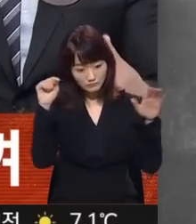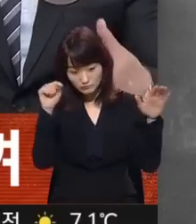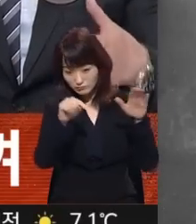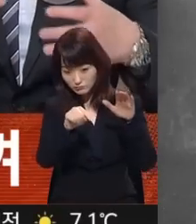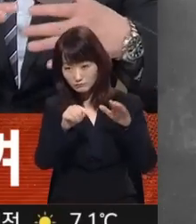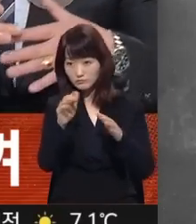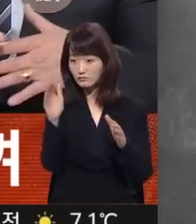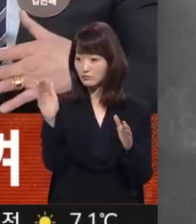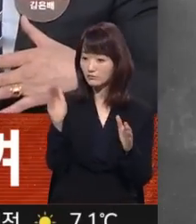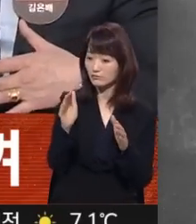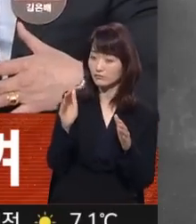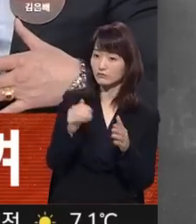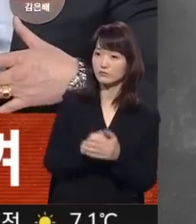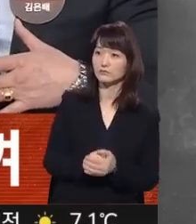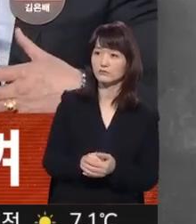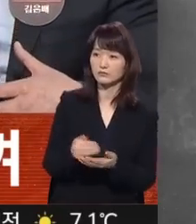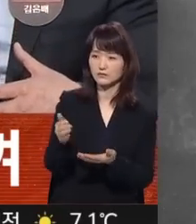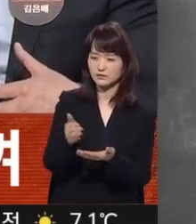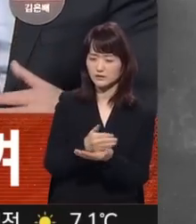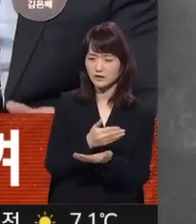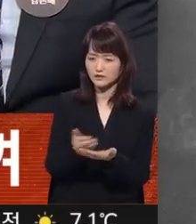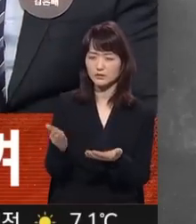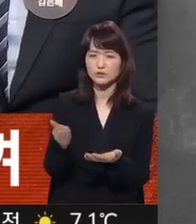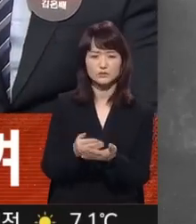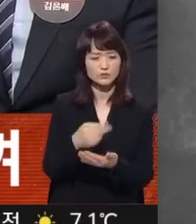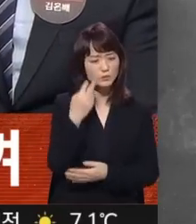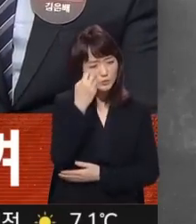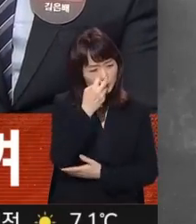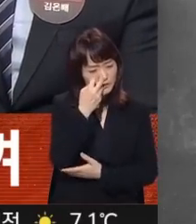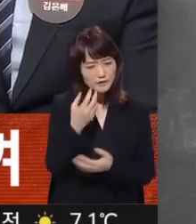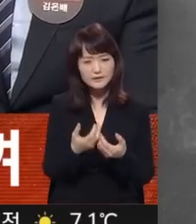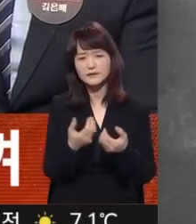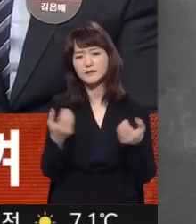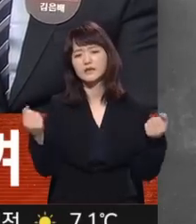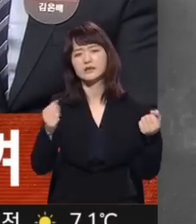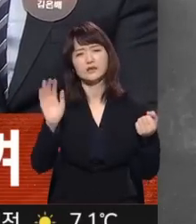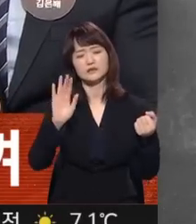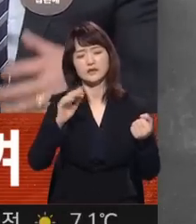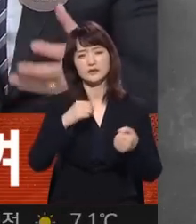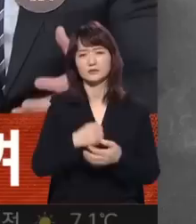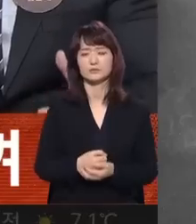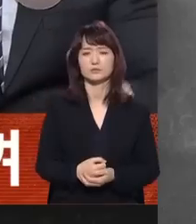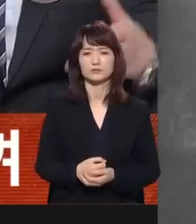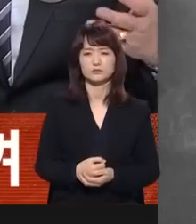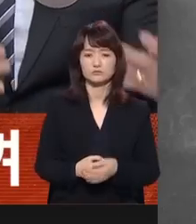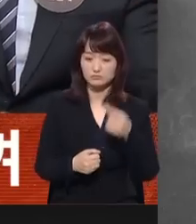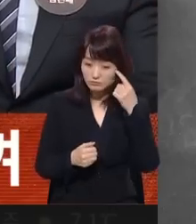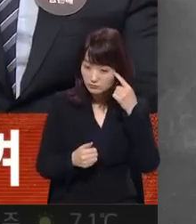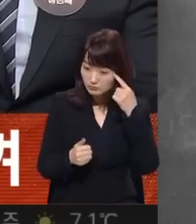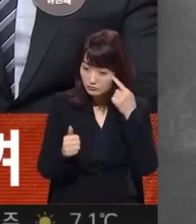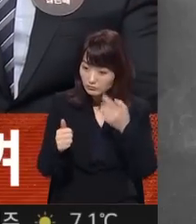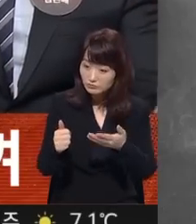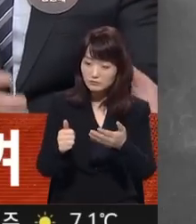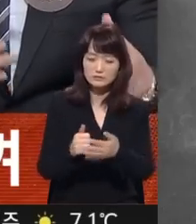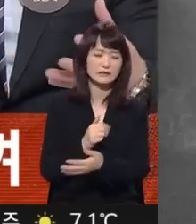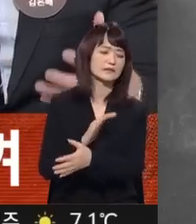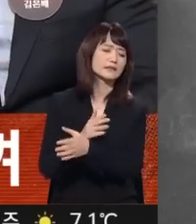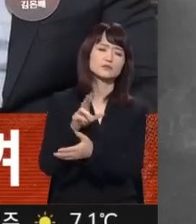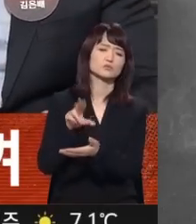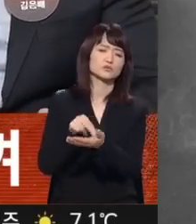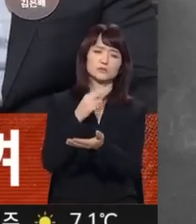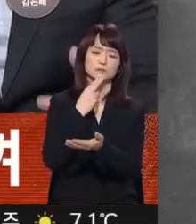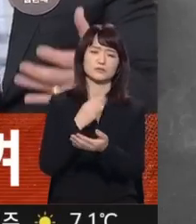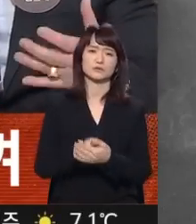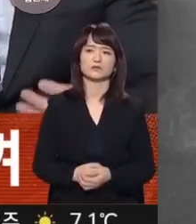왔더니 학생들을 분리수사해 가지고 물어봤어야 된 거 같은데 아마 분리를 좀 안 했던 것 같아요 그러니까 물어보니까 장난이라고 하고 문제 없다고